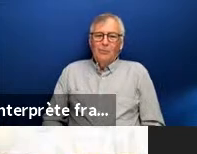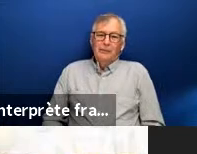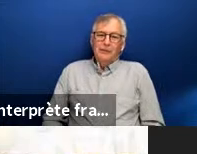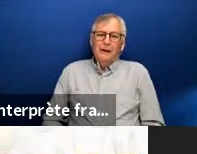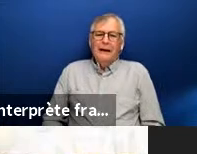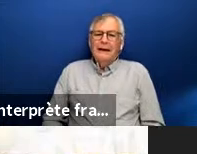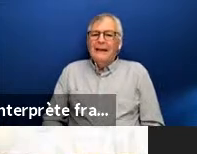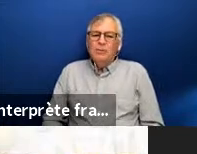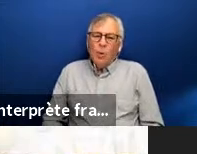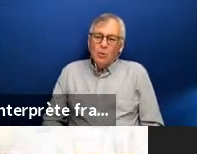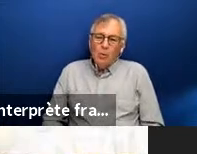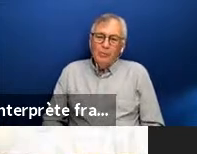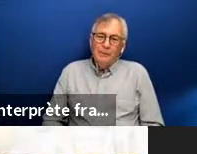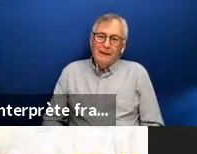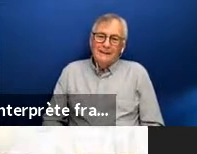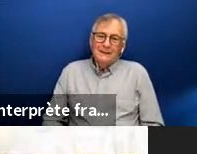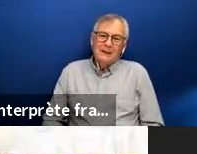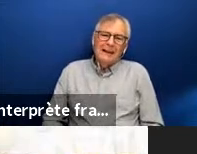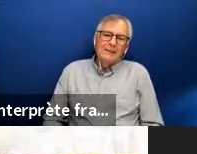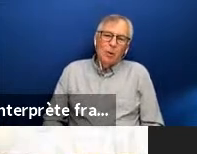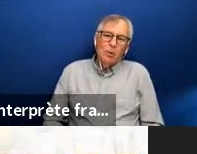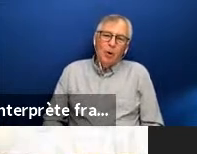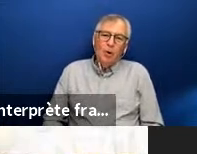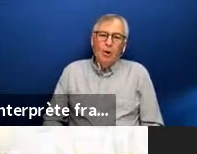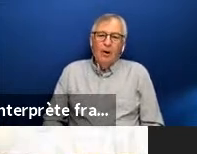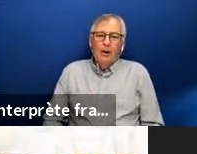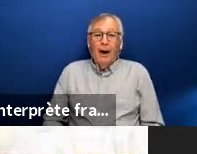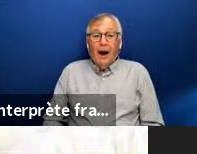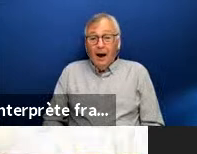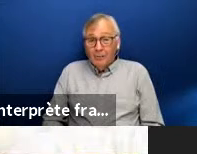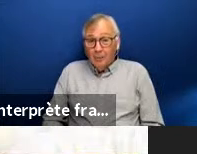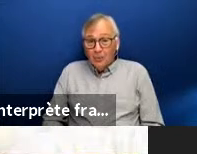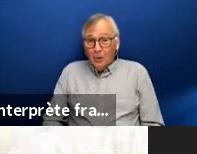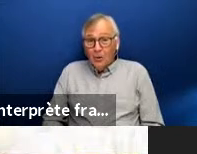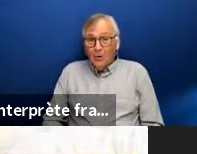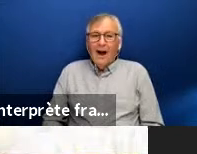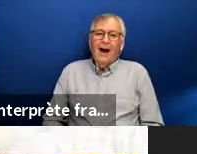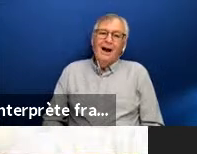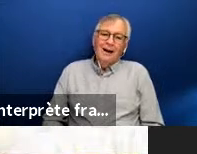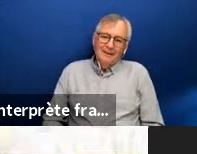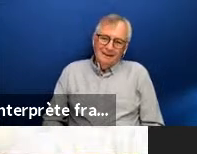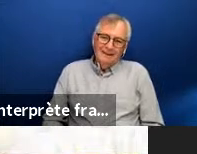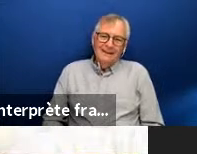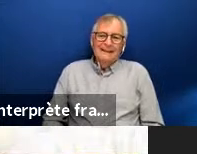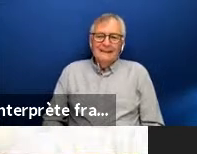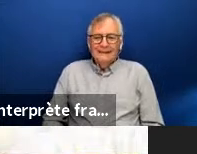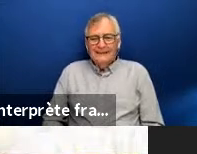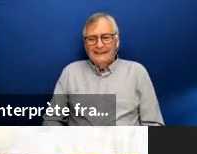Donc, vous pouvez votre. Quel est ton nom? Vous pouvez demander ça. Quel est ton nom? Ah, mon nom. Ah.